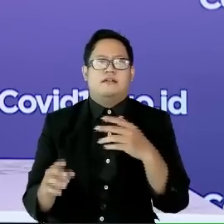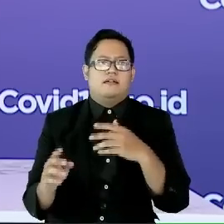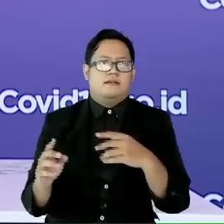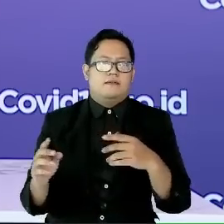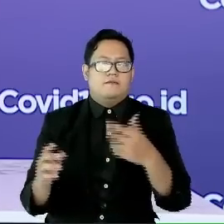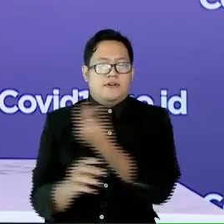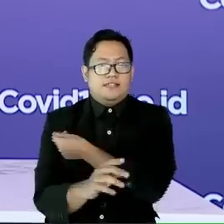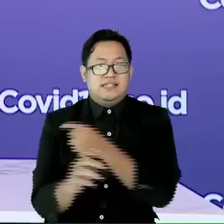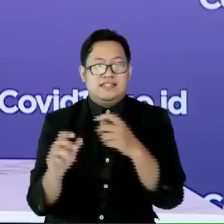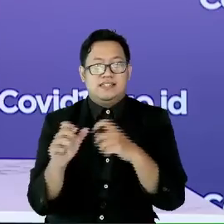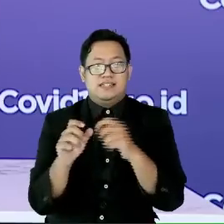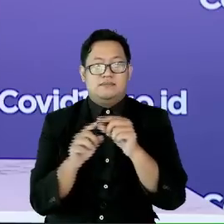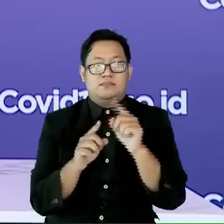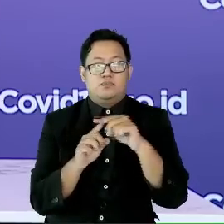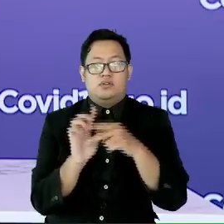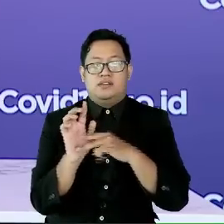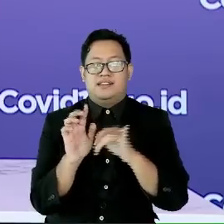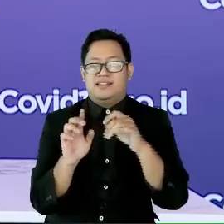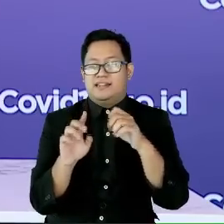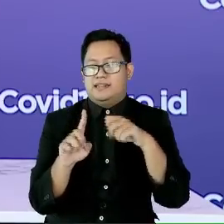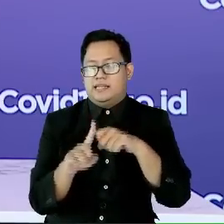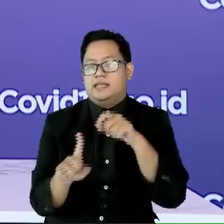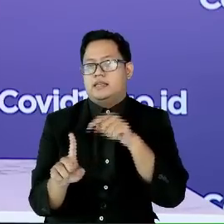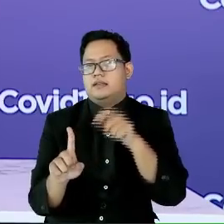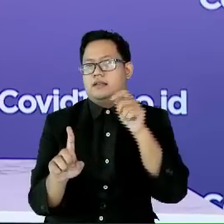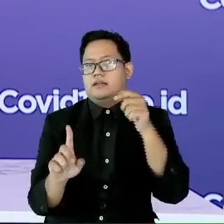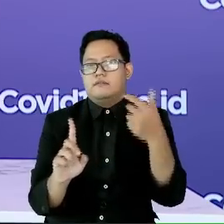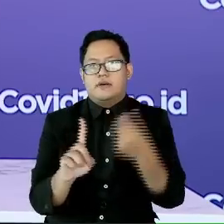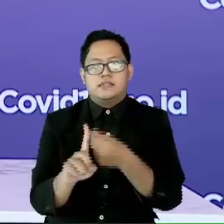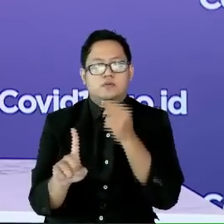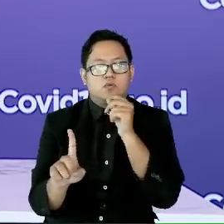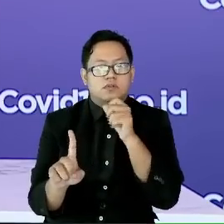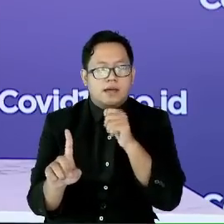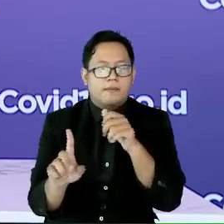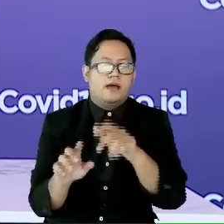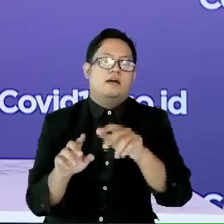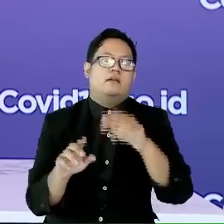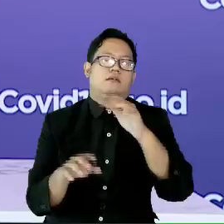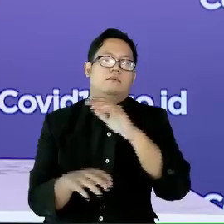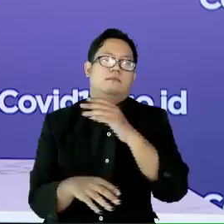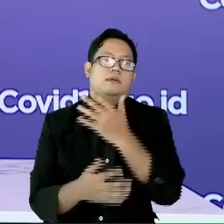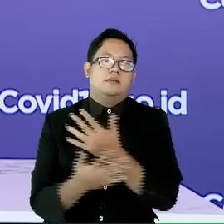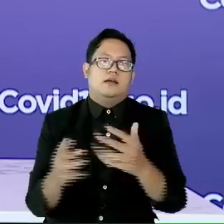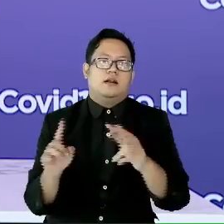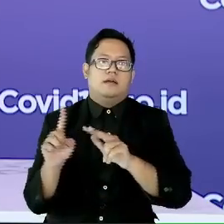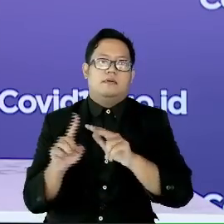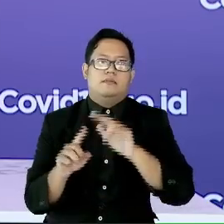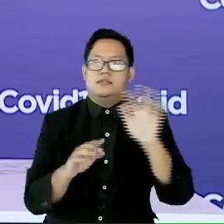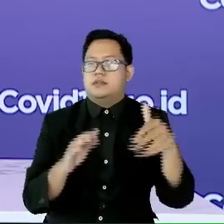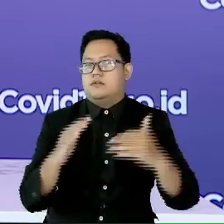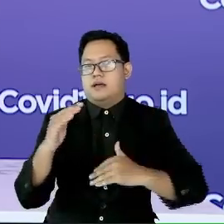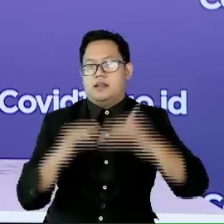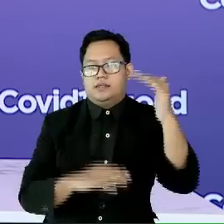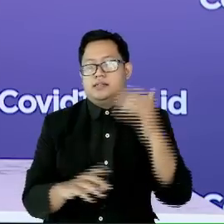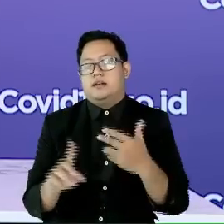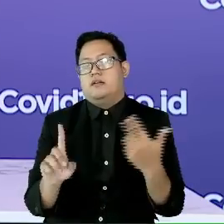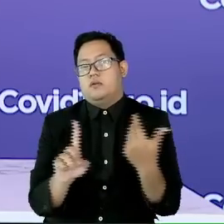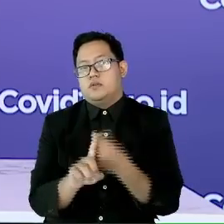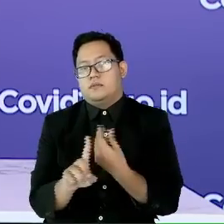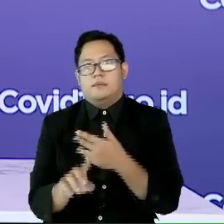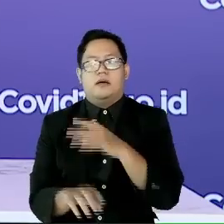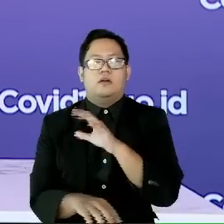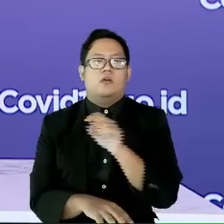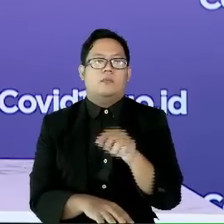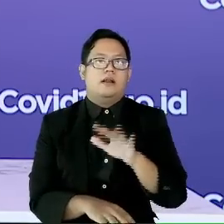berusia 18 tahun ke atas dan diberikan secara injeksi intramuskular dengan dosis 0,5